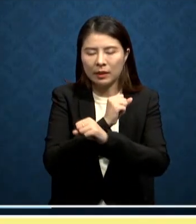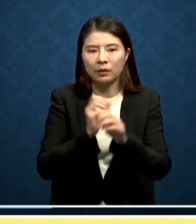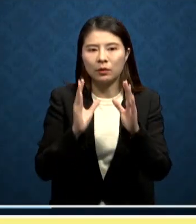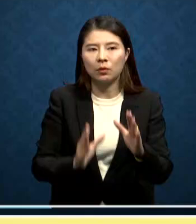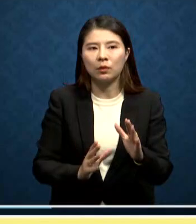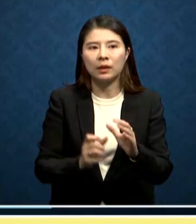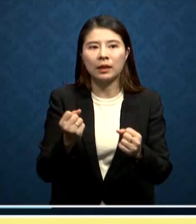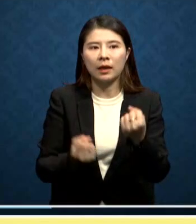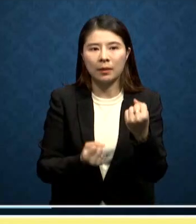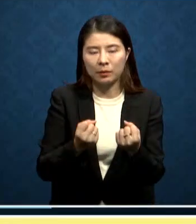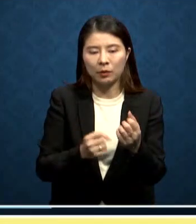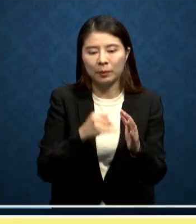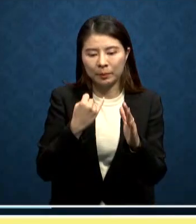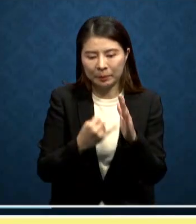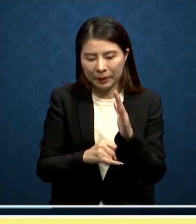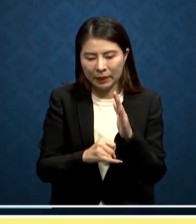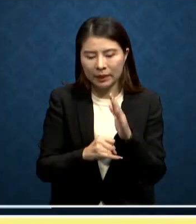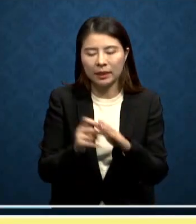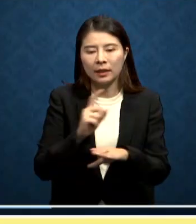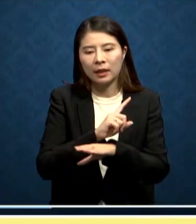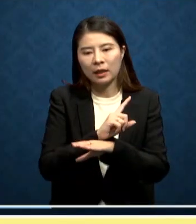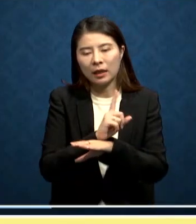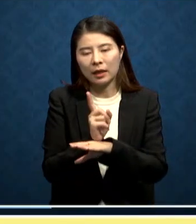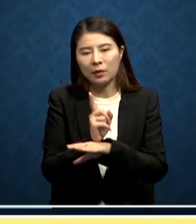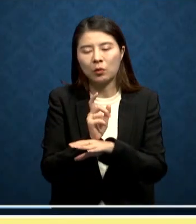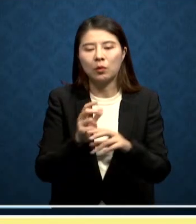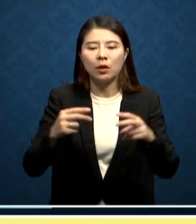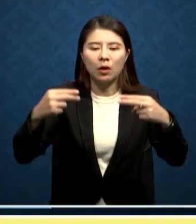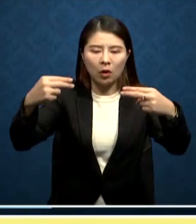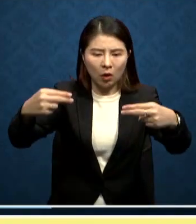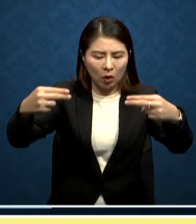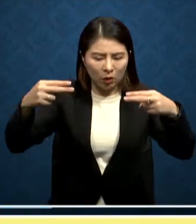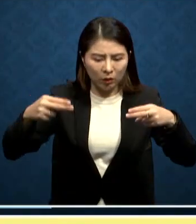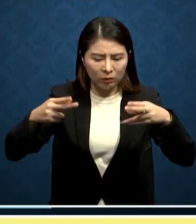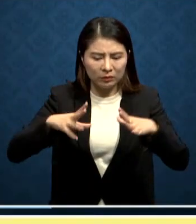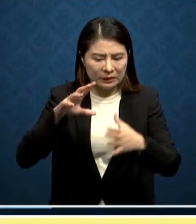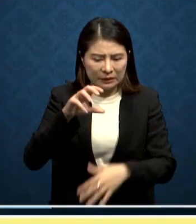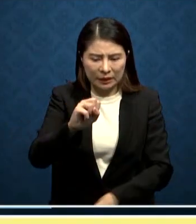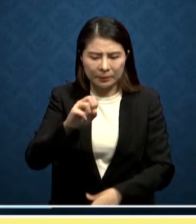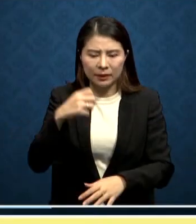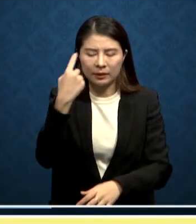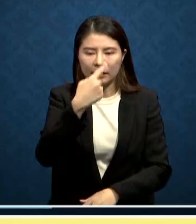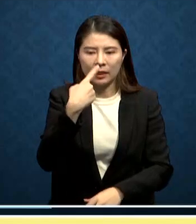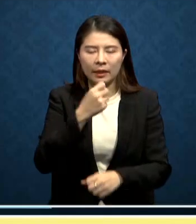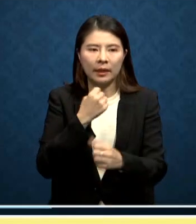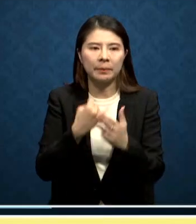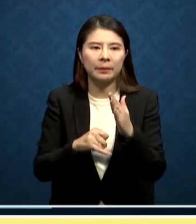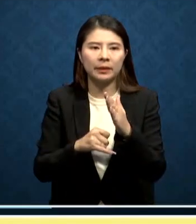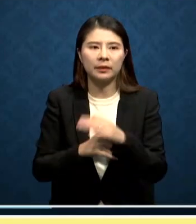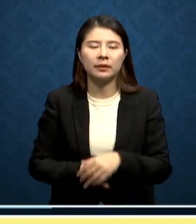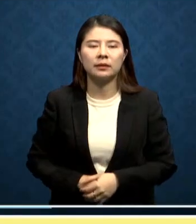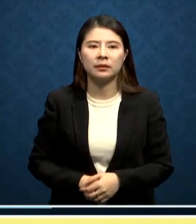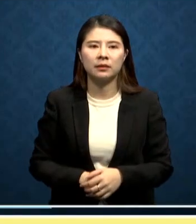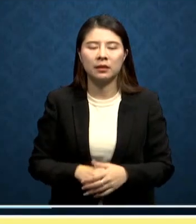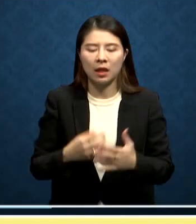เอ่อทำกล้องนะติดตามจุดที่มันเป็นจุดเสี่ยงตามติดแยกแดงที่มีจุดเสี่ยงเนี่ยแล้วก็